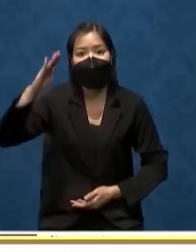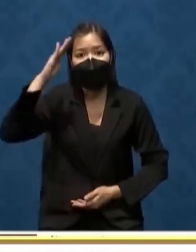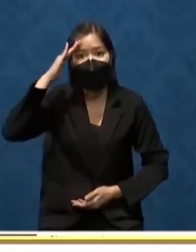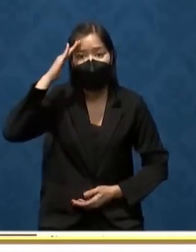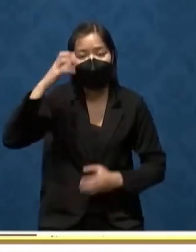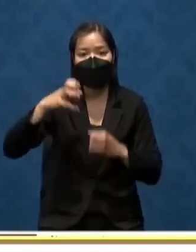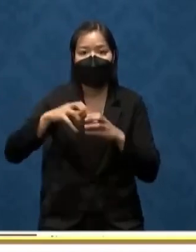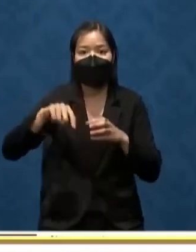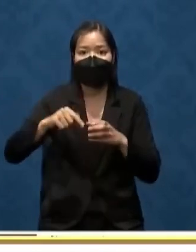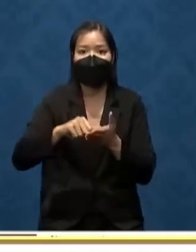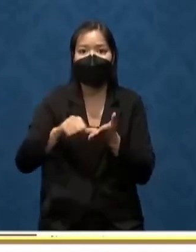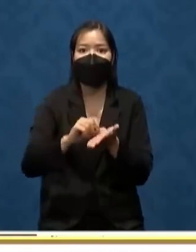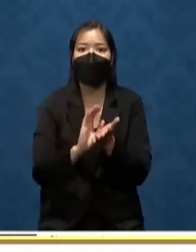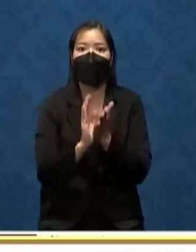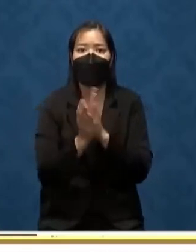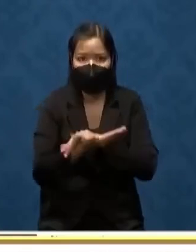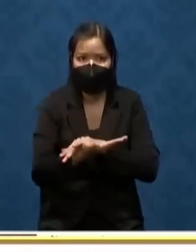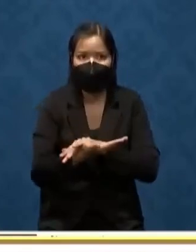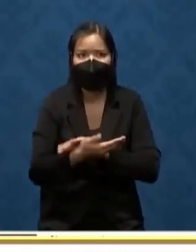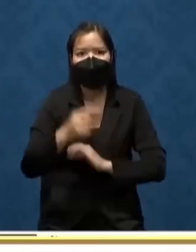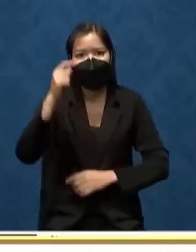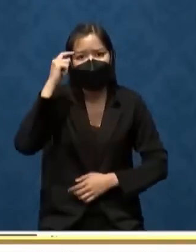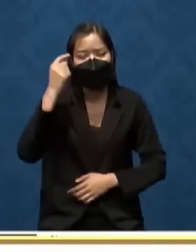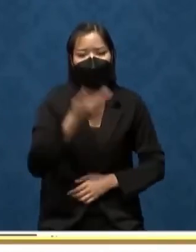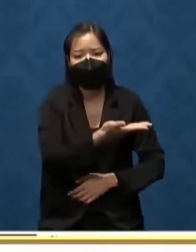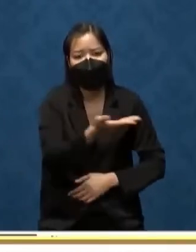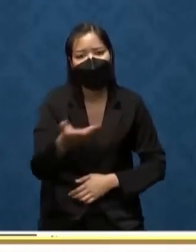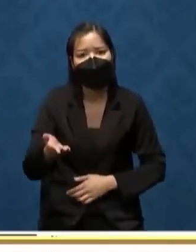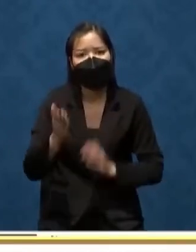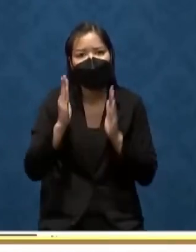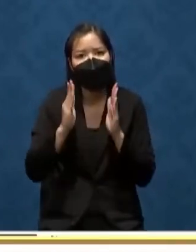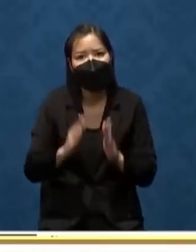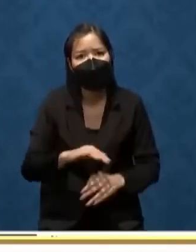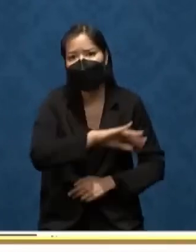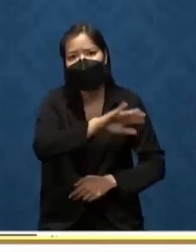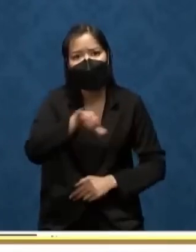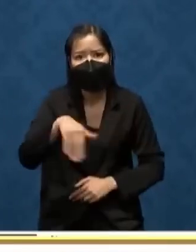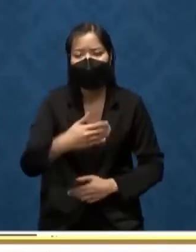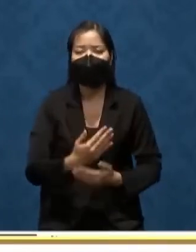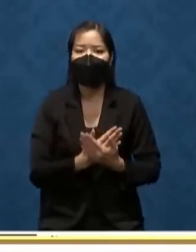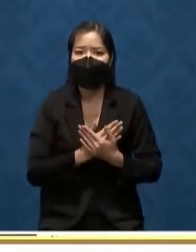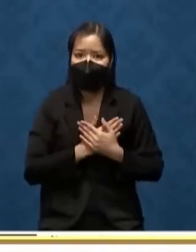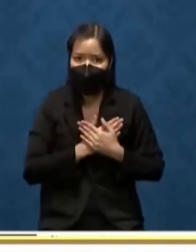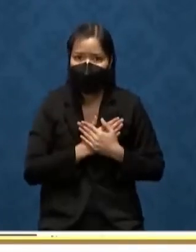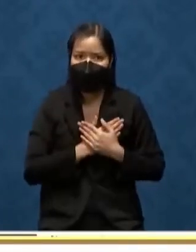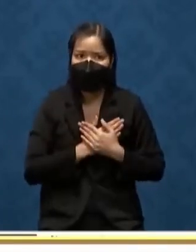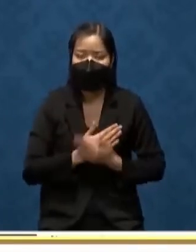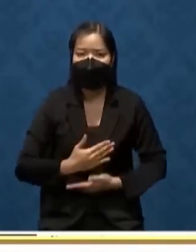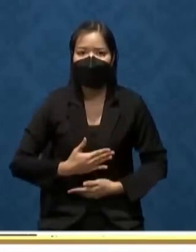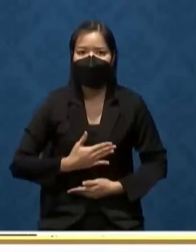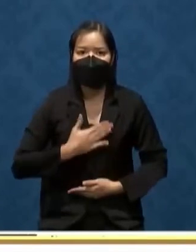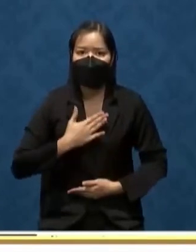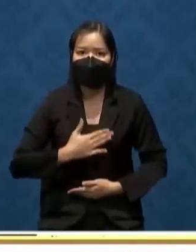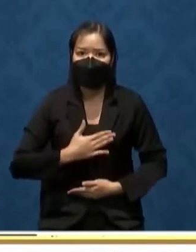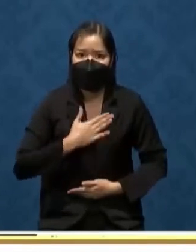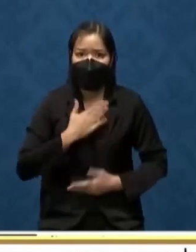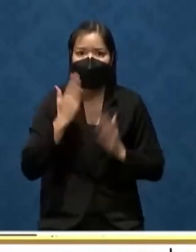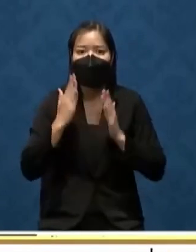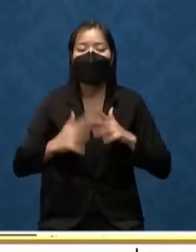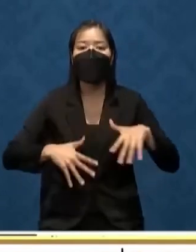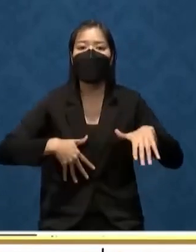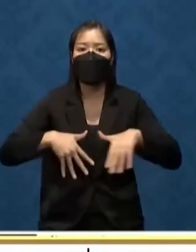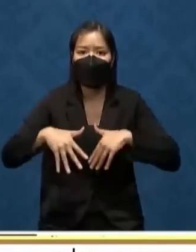กำลัฟนใกองทพตกนทัพเองกจะความรักกพทใในกองดรับ พัชน และก็